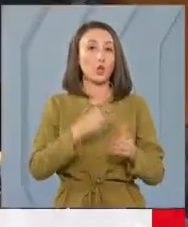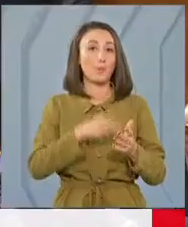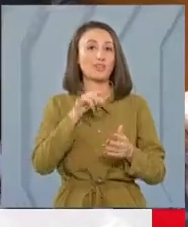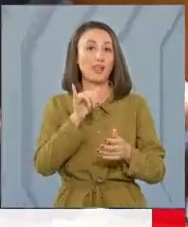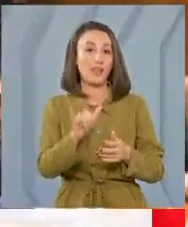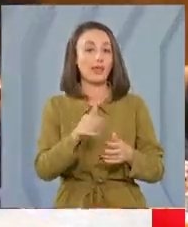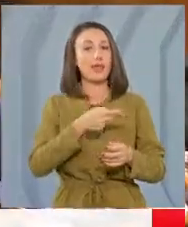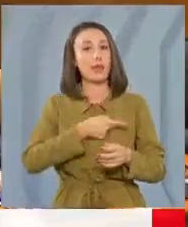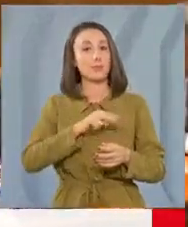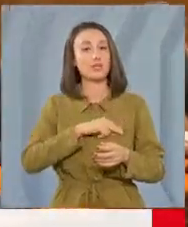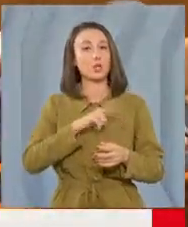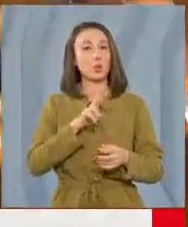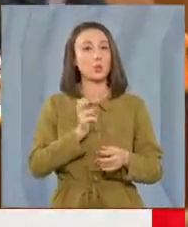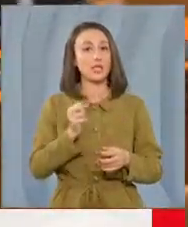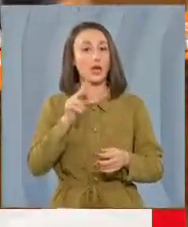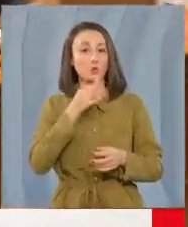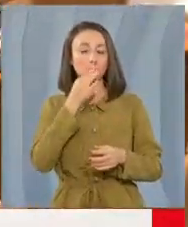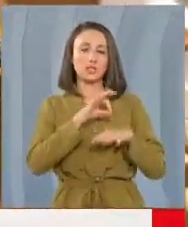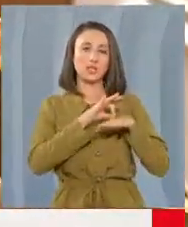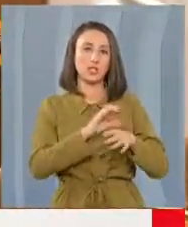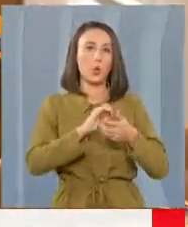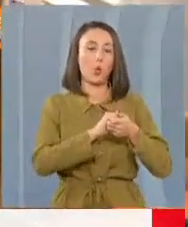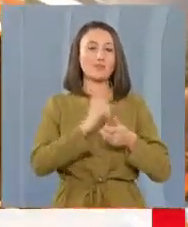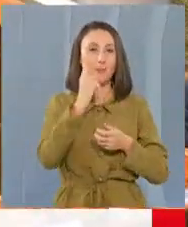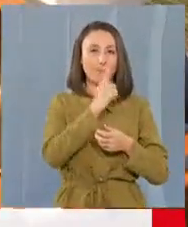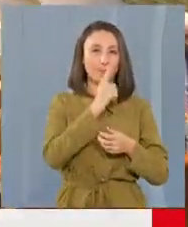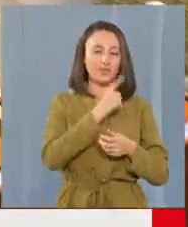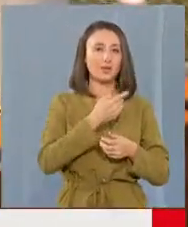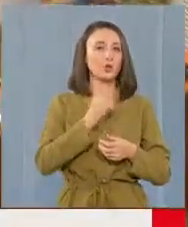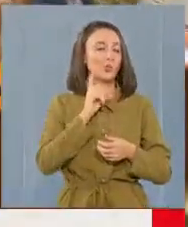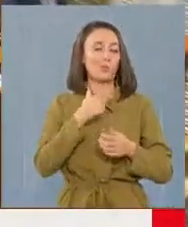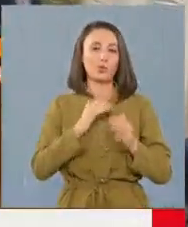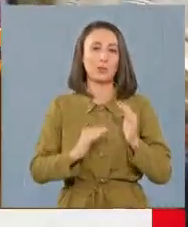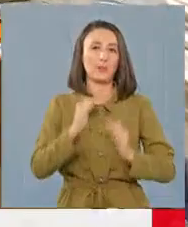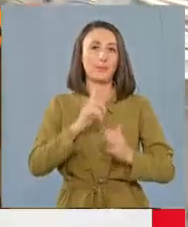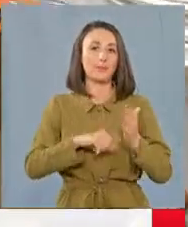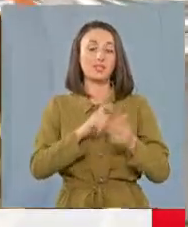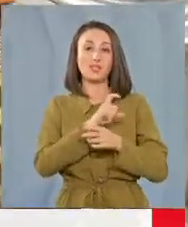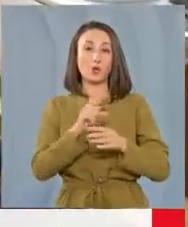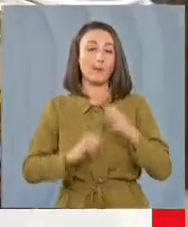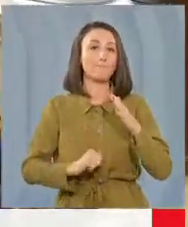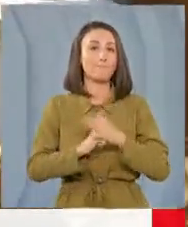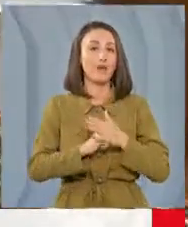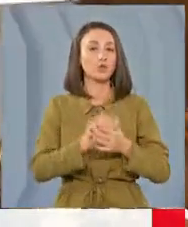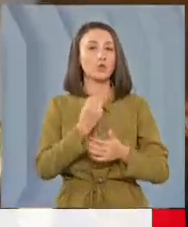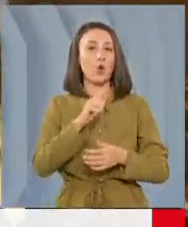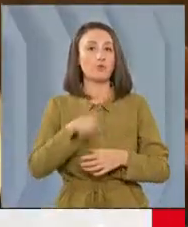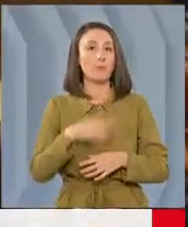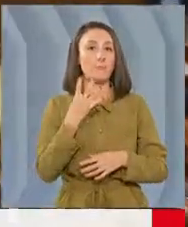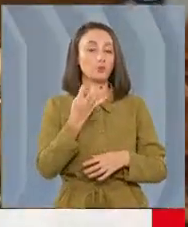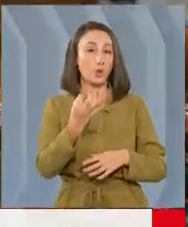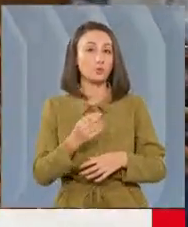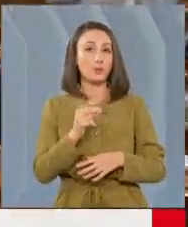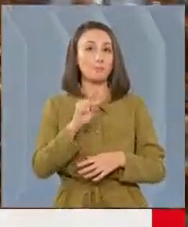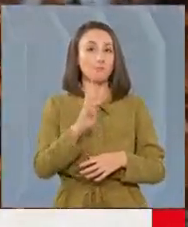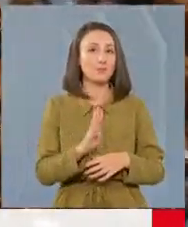lei. Reprezentanții USR spun că liderii coaliției mint atunci când spun că nu pot mări pensiile din cauza plafonului de 9,4%